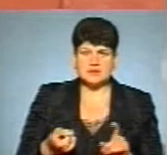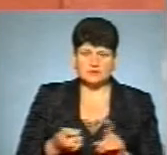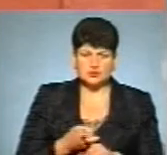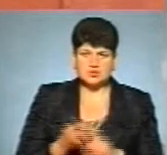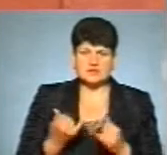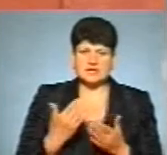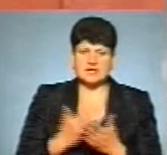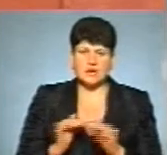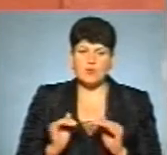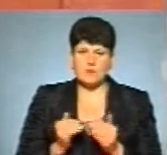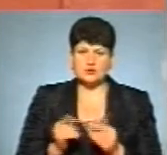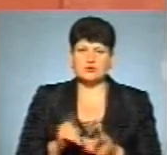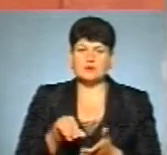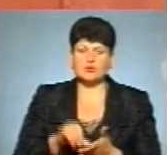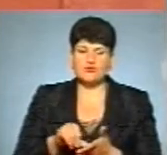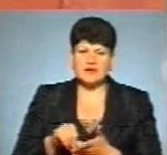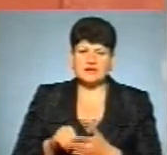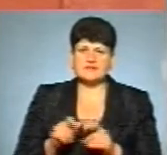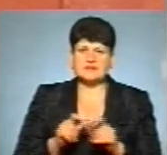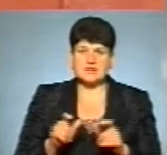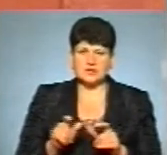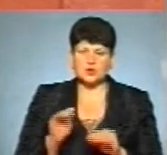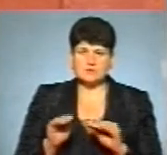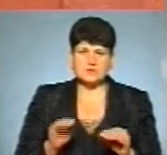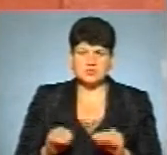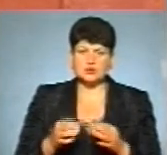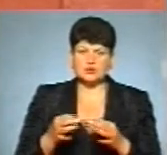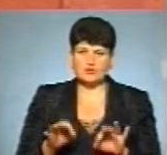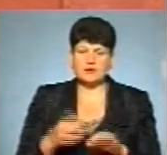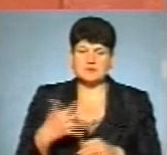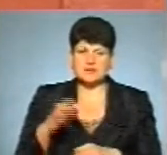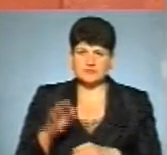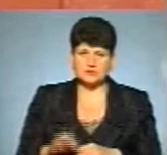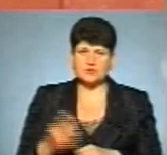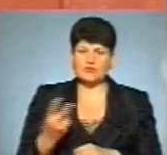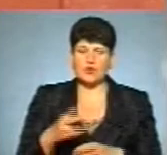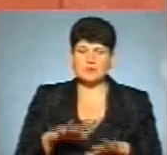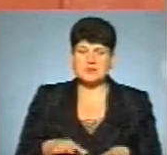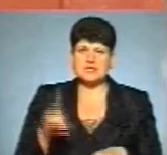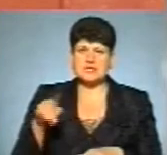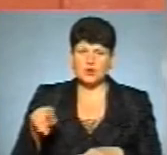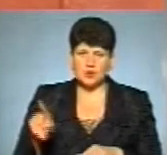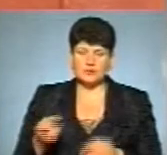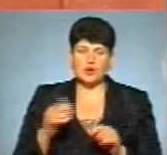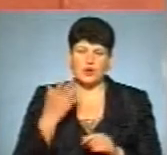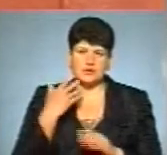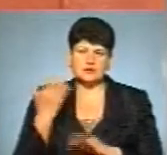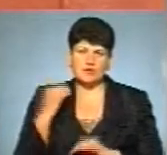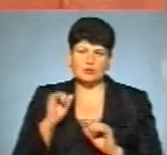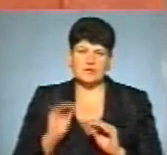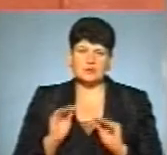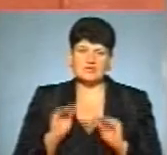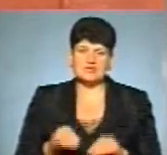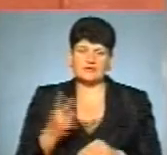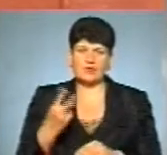що перебування в закладах розміщення дозволено на 50%. Тобто, якщо двохмісний номер, то колись могли поселити двох різних людей, там,